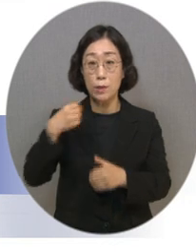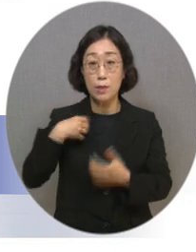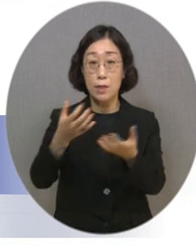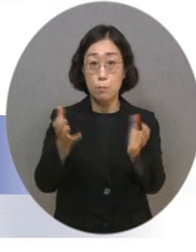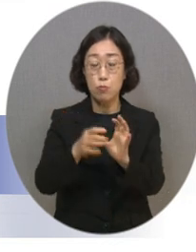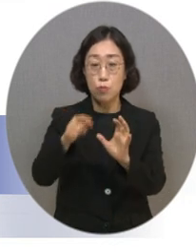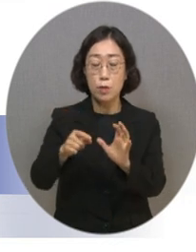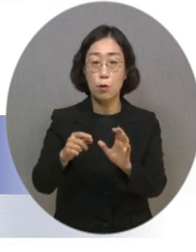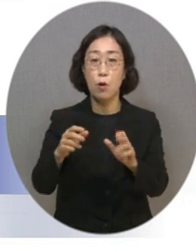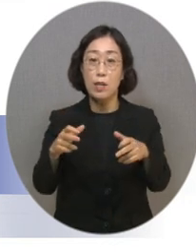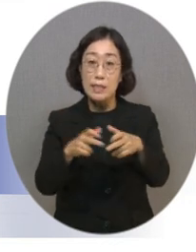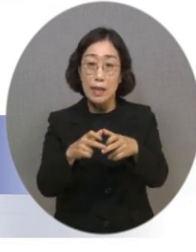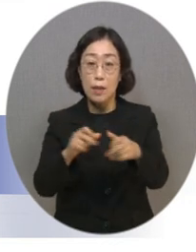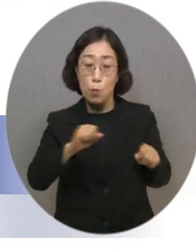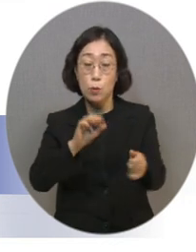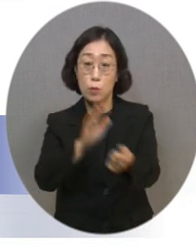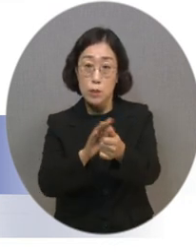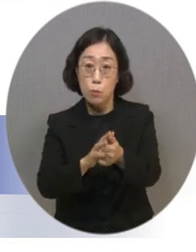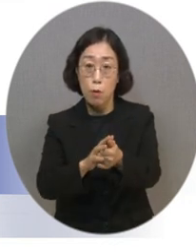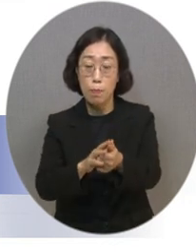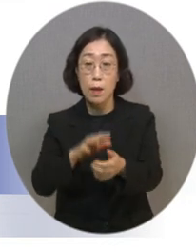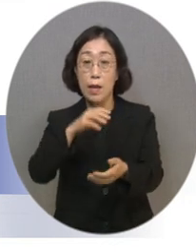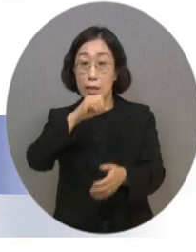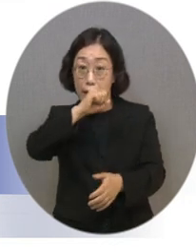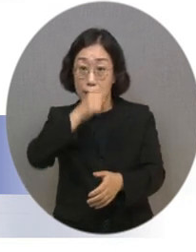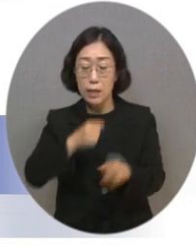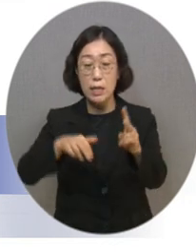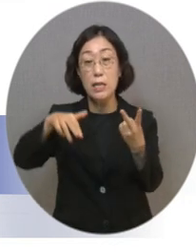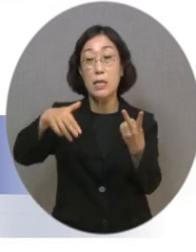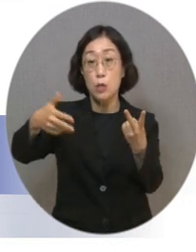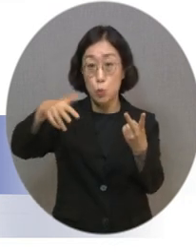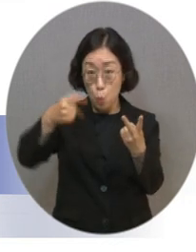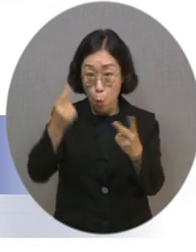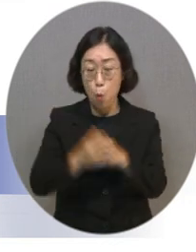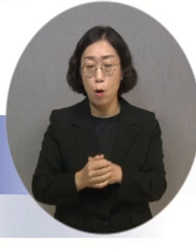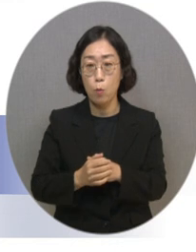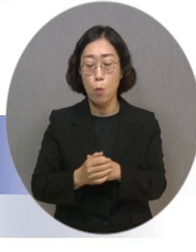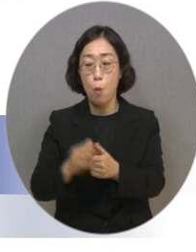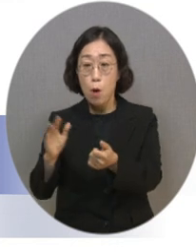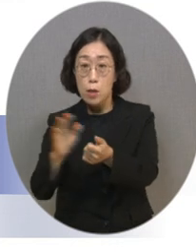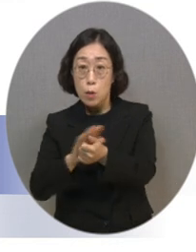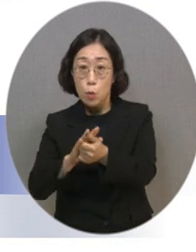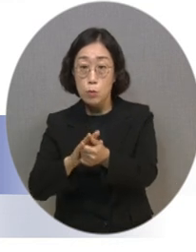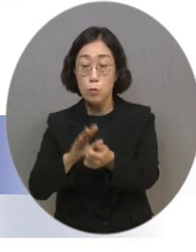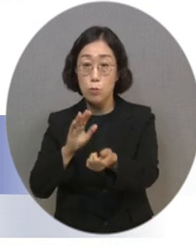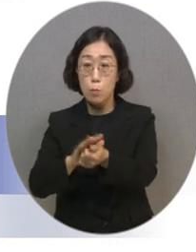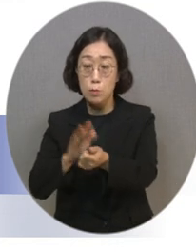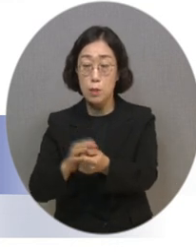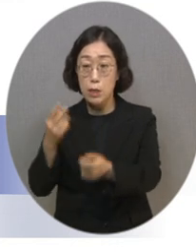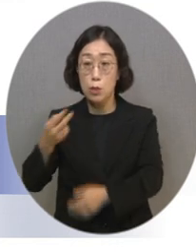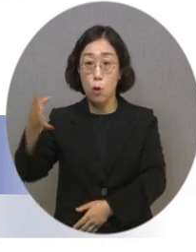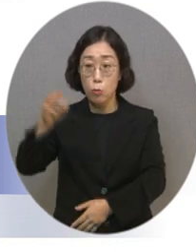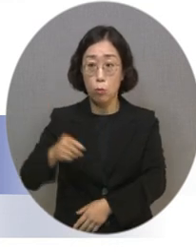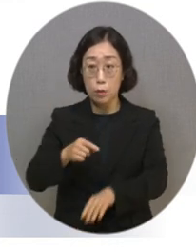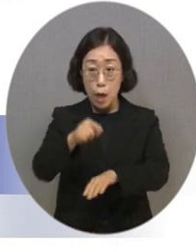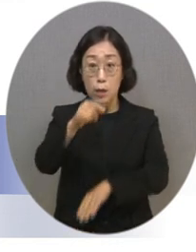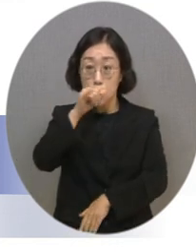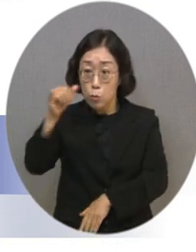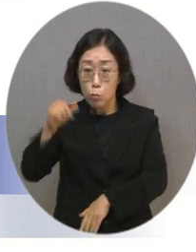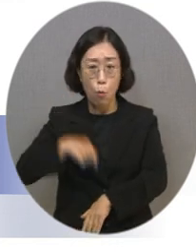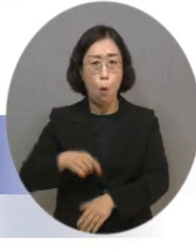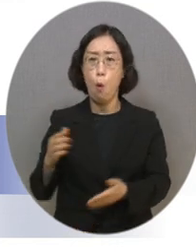장애인 활동지원 서비스 2조원과 고용노동부의 근로지원 서비스 2천억 원의 예산과 비교가